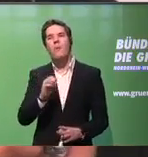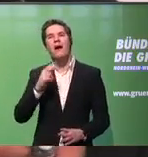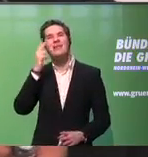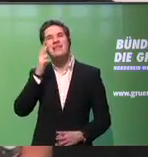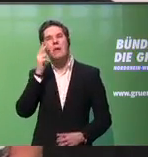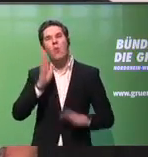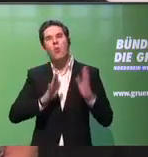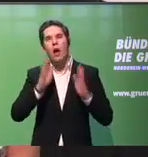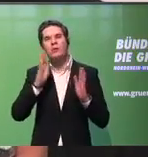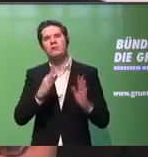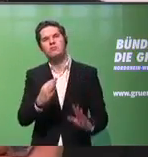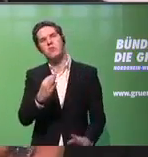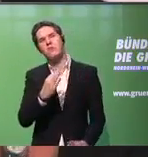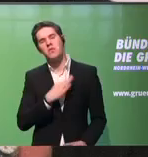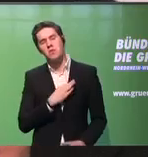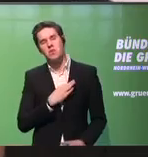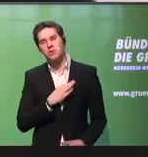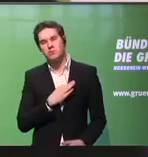für uns